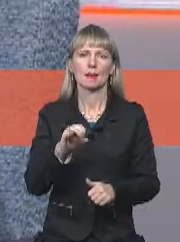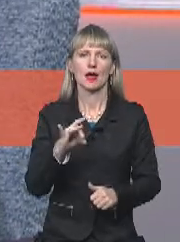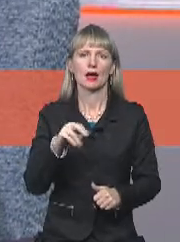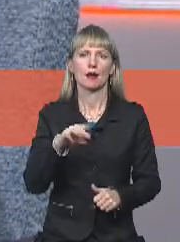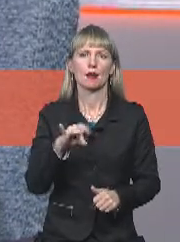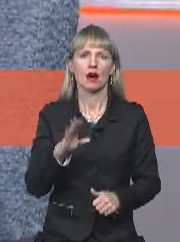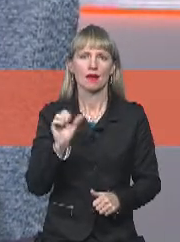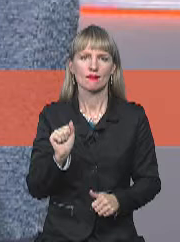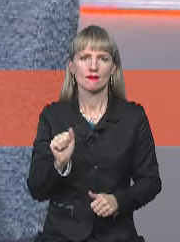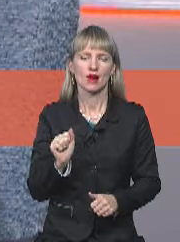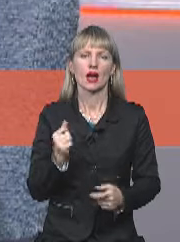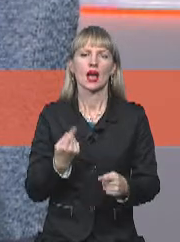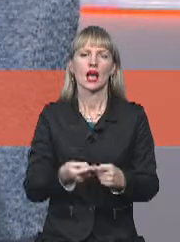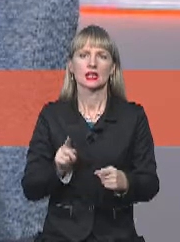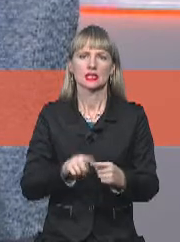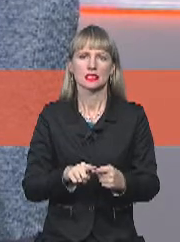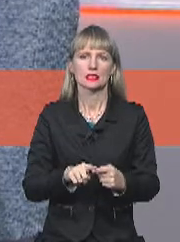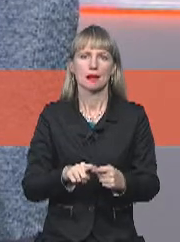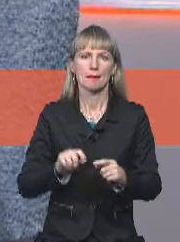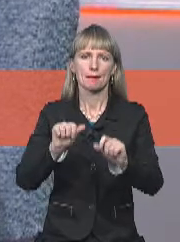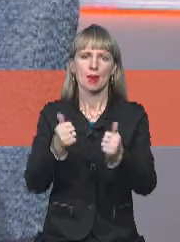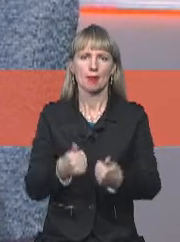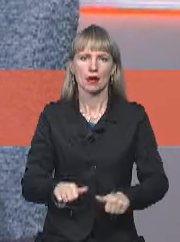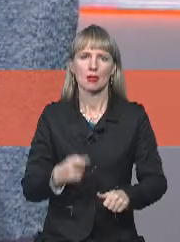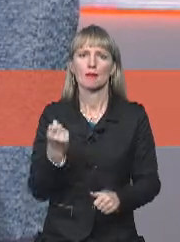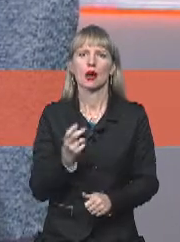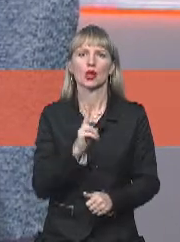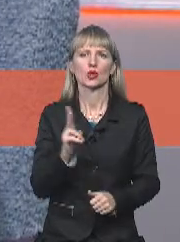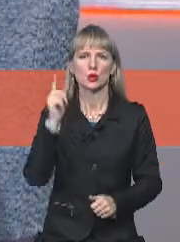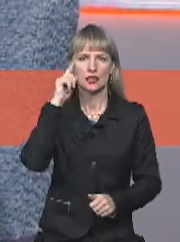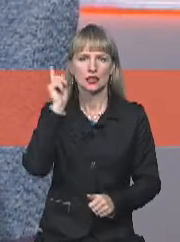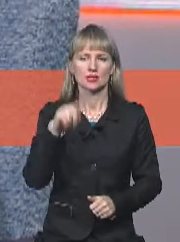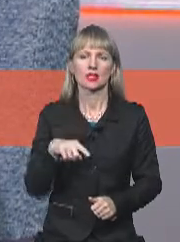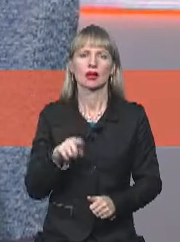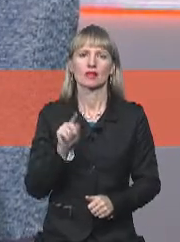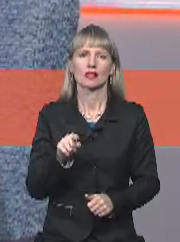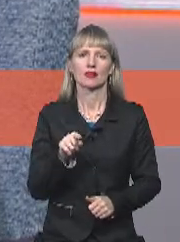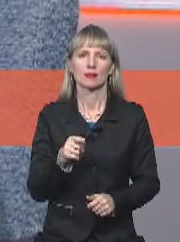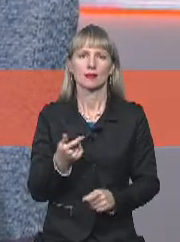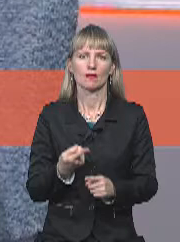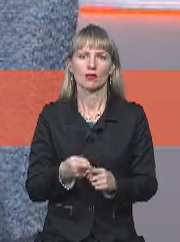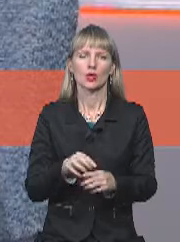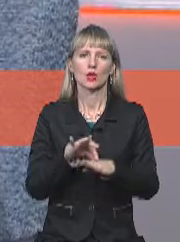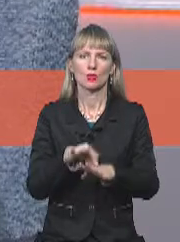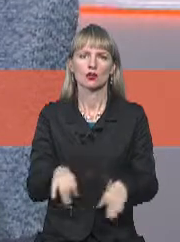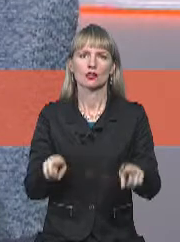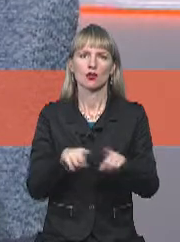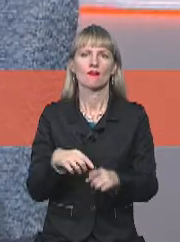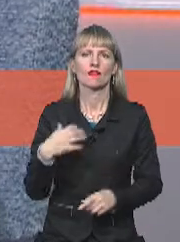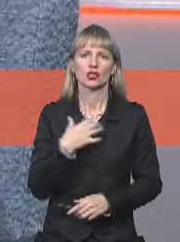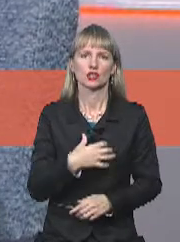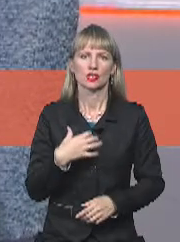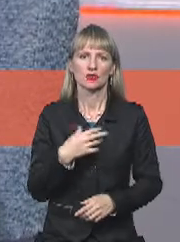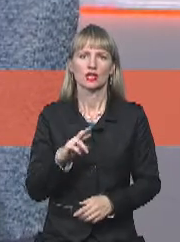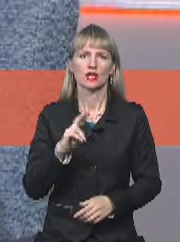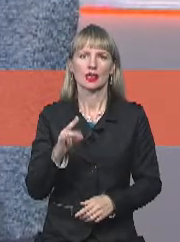А про цей пам'ятник мало хто знає. Втім, він носить таку саму